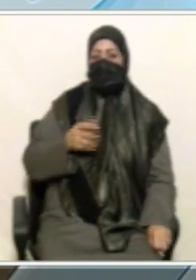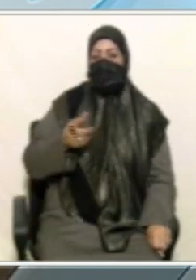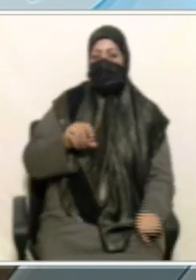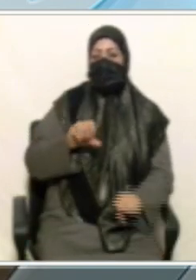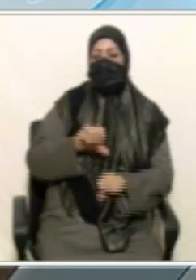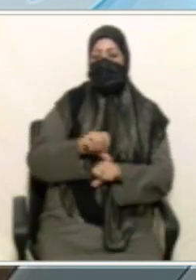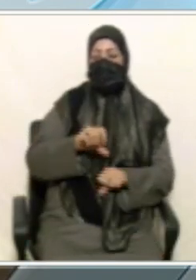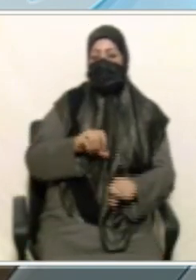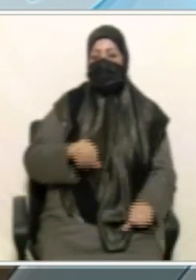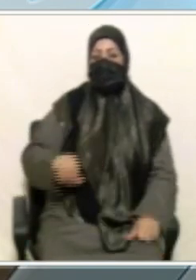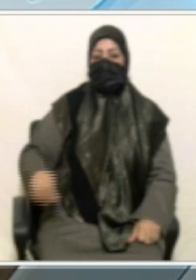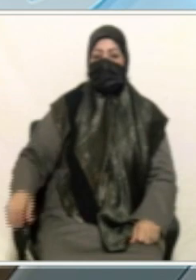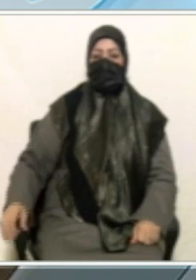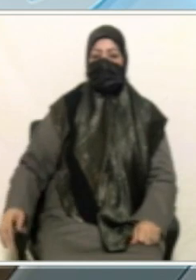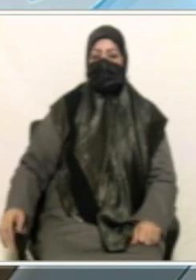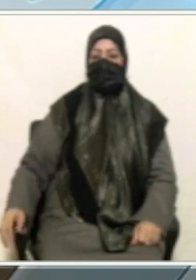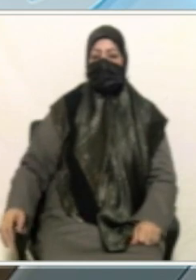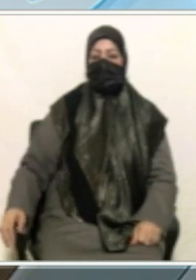تفضل أخي عبد السلام.